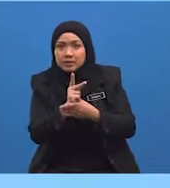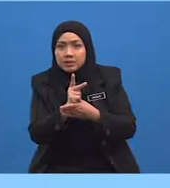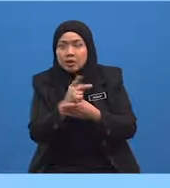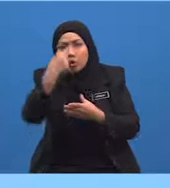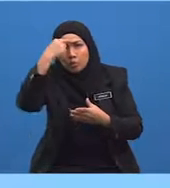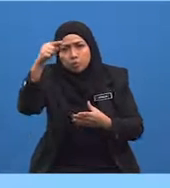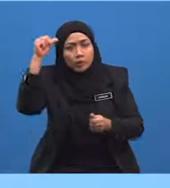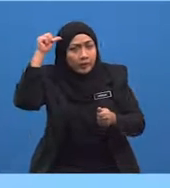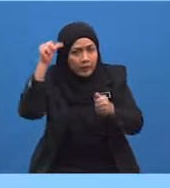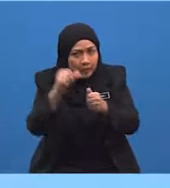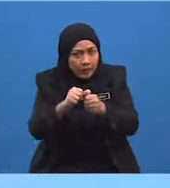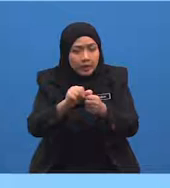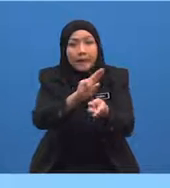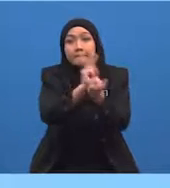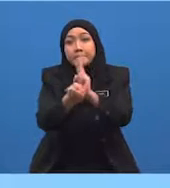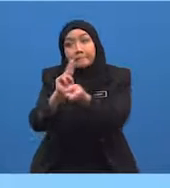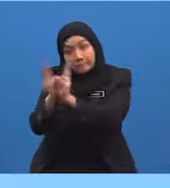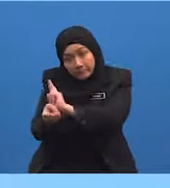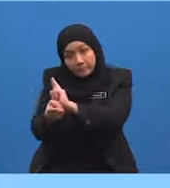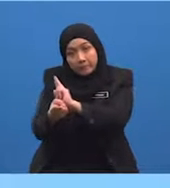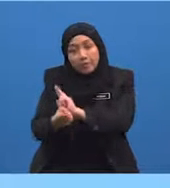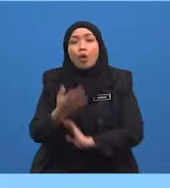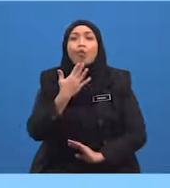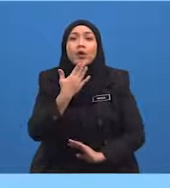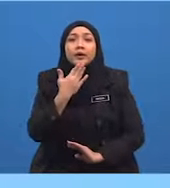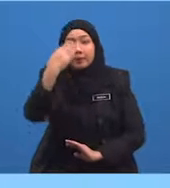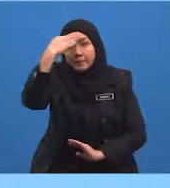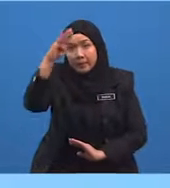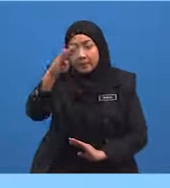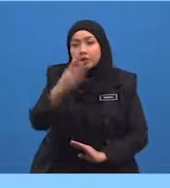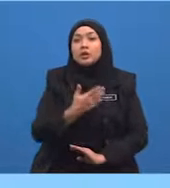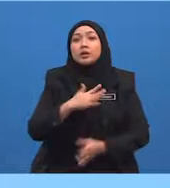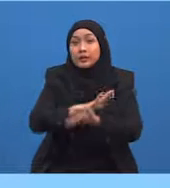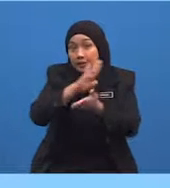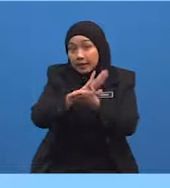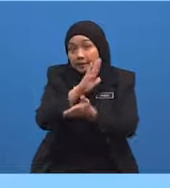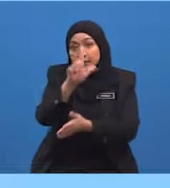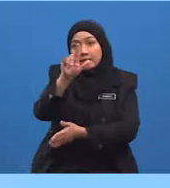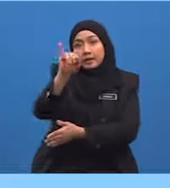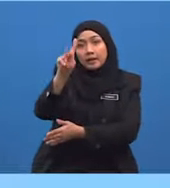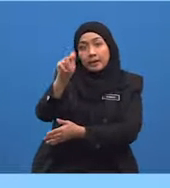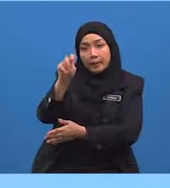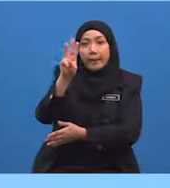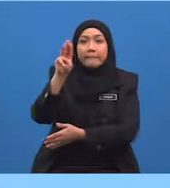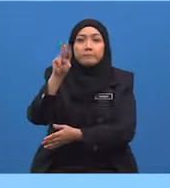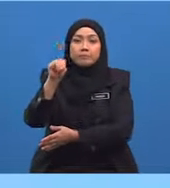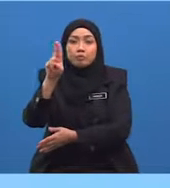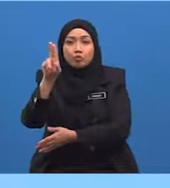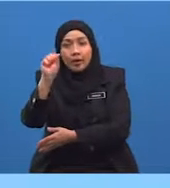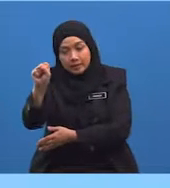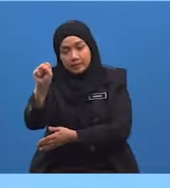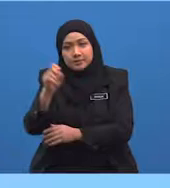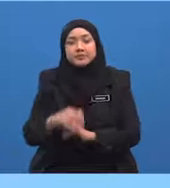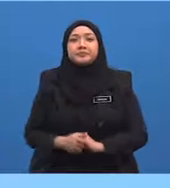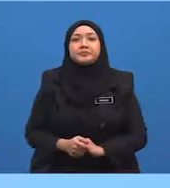untuk mengingat perubahan warna bagi kertas litmus. Caranya sangat